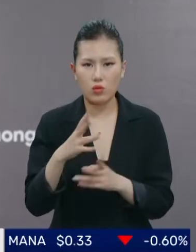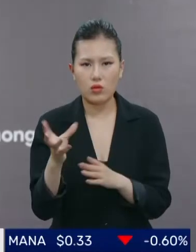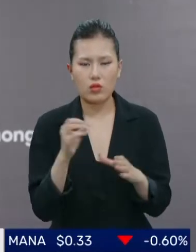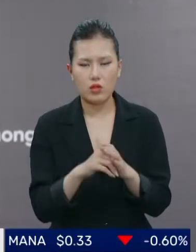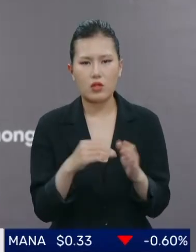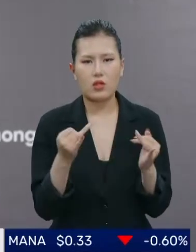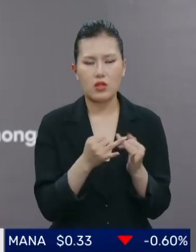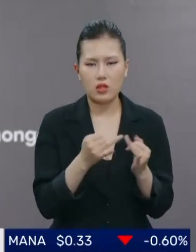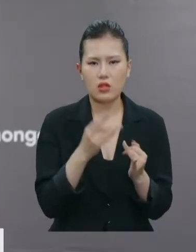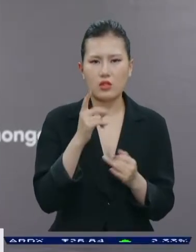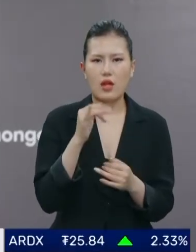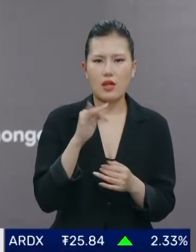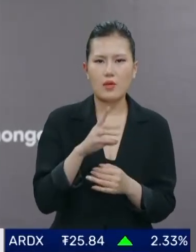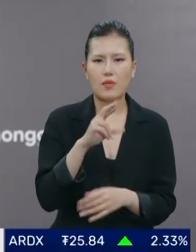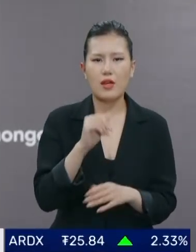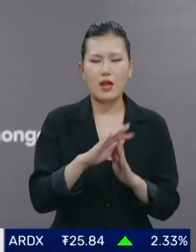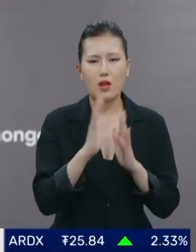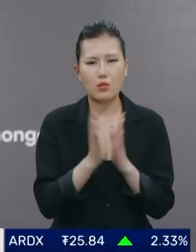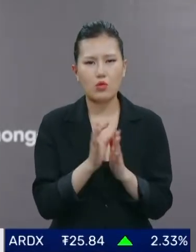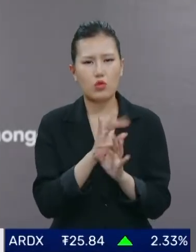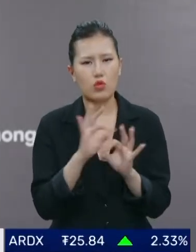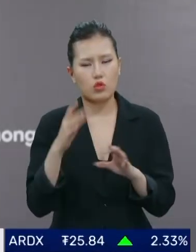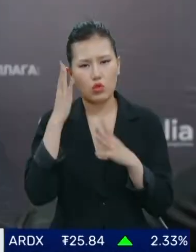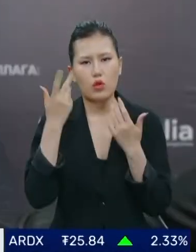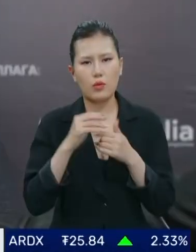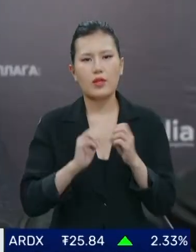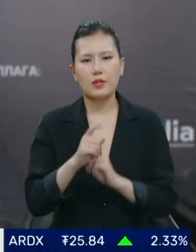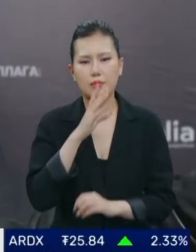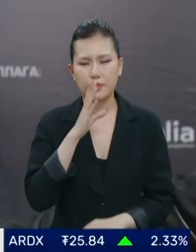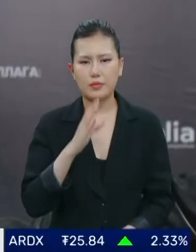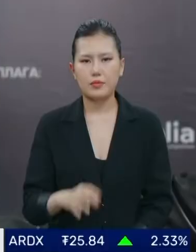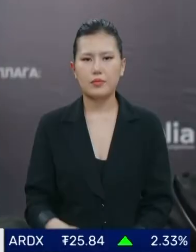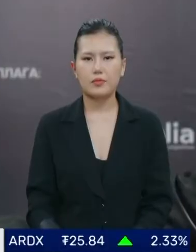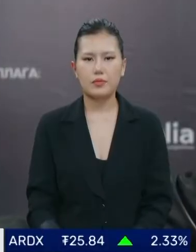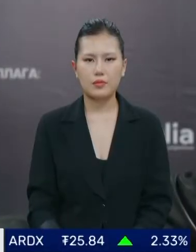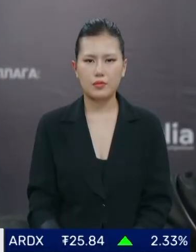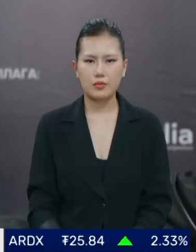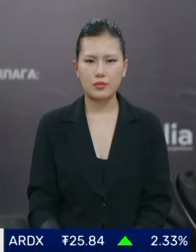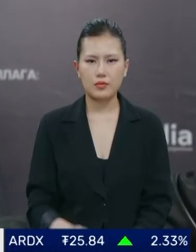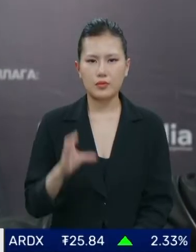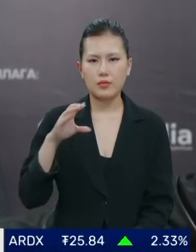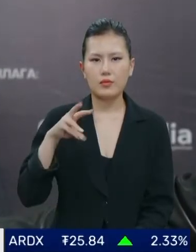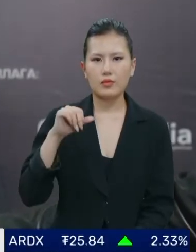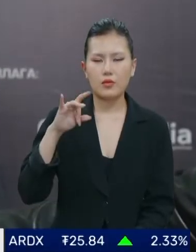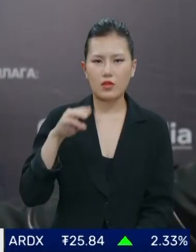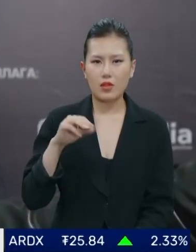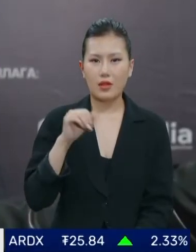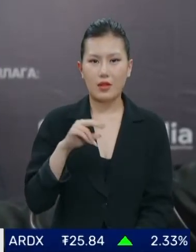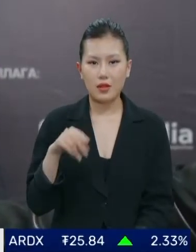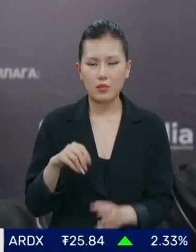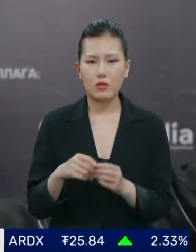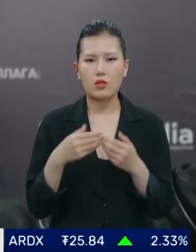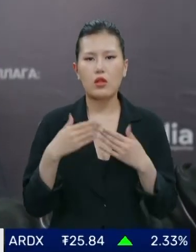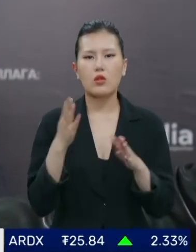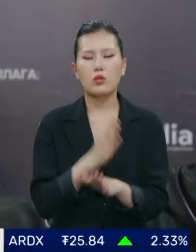цахимжуулах хэд хэдэн бусад арга хэмжээнүүдийг хэрэгжүүлэх юм байна. За өнөөдөр Smart Эрдэнэт аппликейшн маань нээлттэй хийлээд Орхон